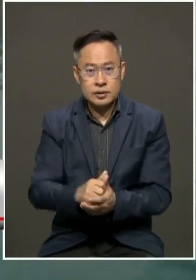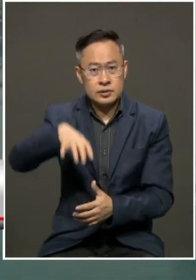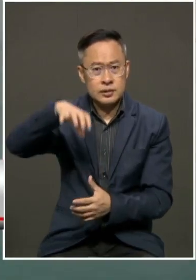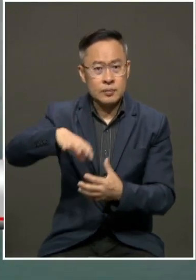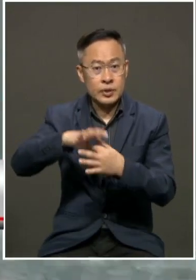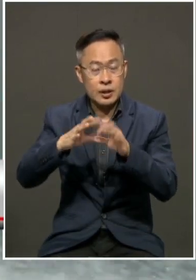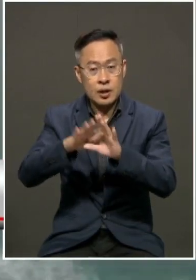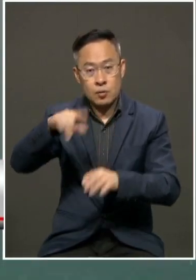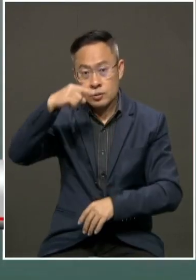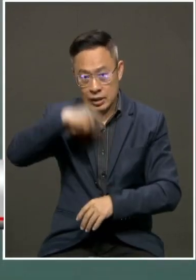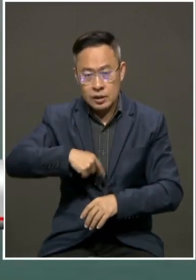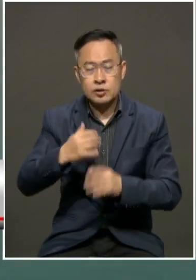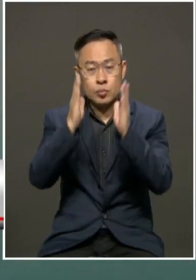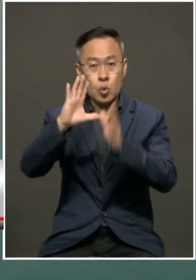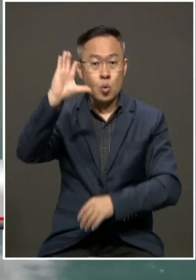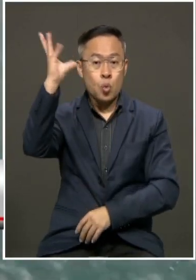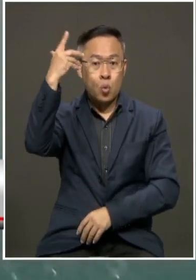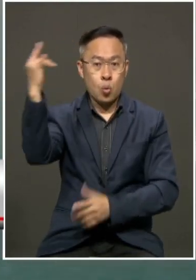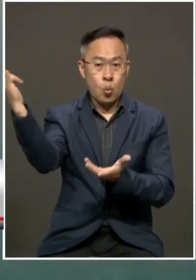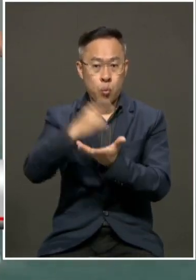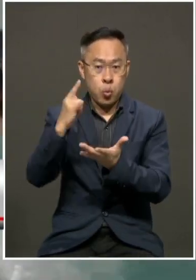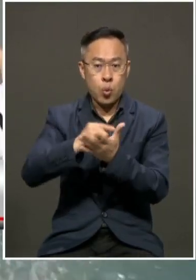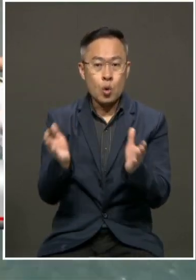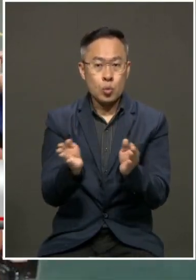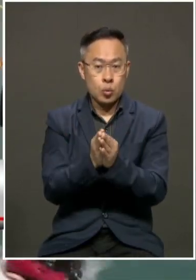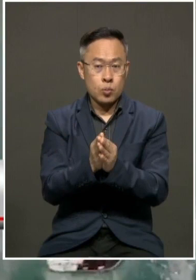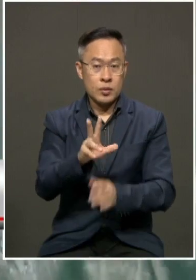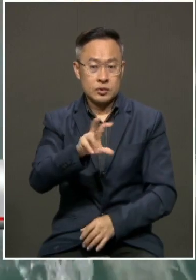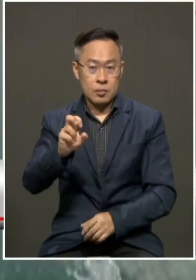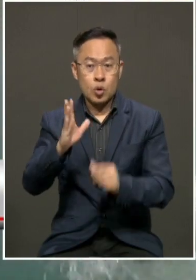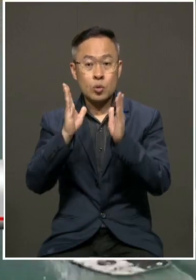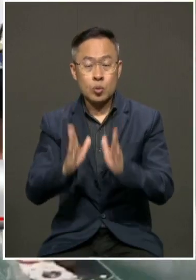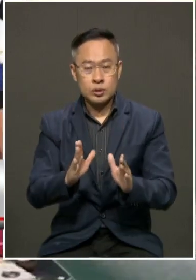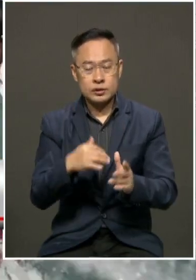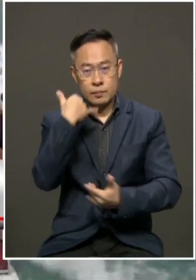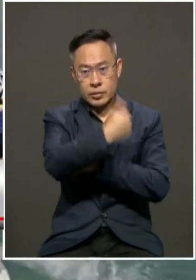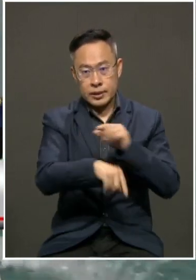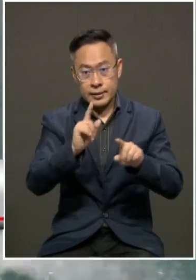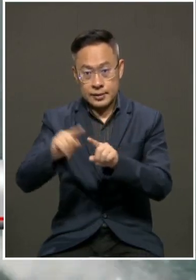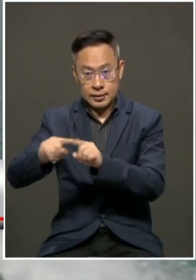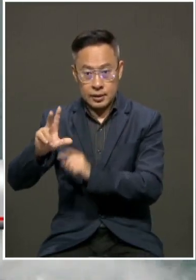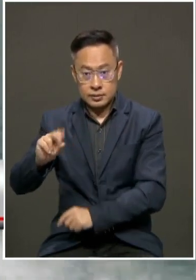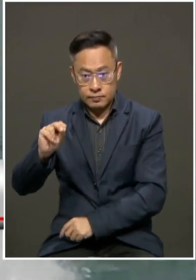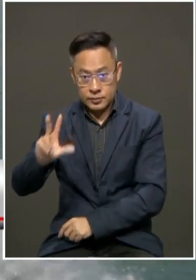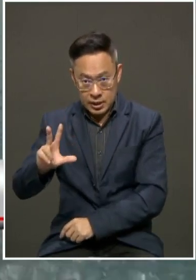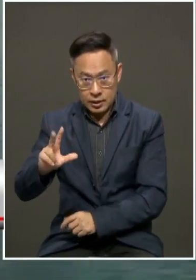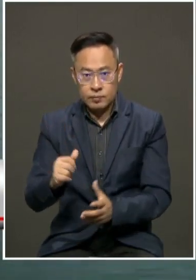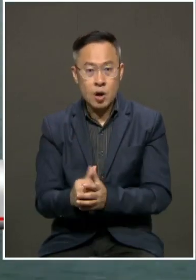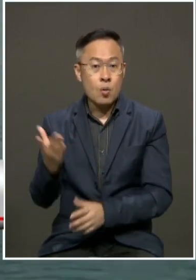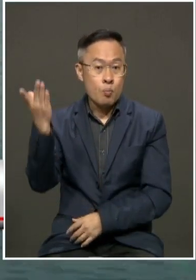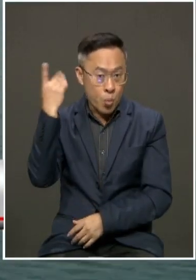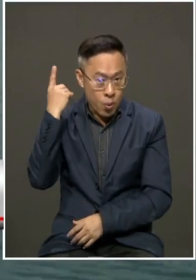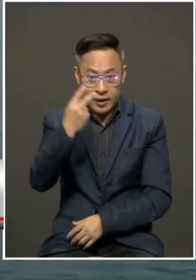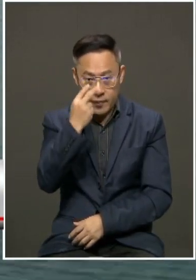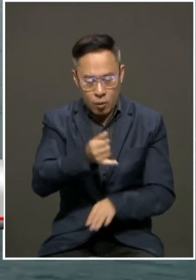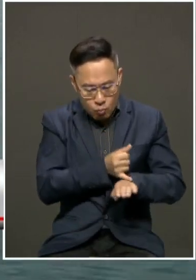นักกีฬาวอลเลย์บอลและเวสเกตระดับโลก 300คนจาก 33ประเทศเข้าร่วมการแข่งขันค่ะบรรยากาศเมื่อวานที่ผ่านมานะคะนี่